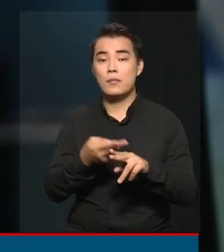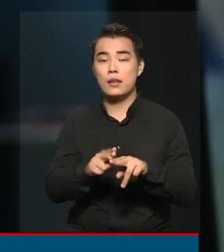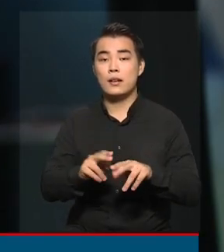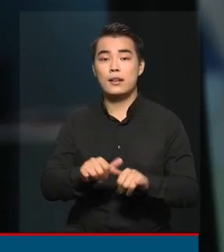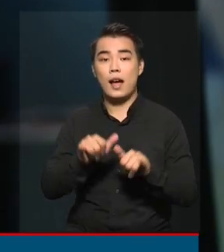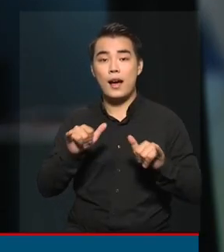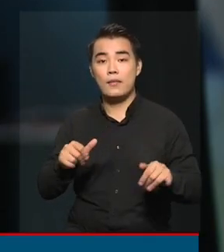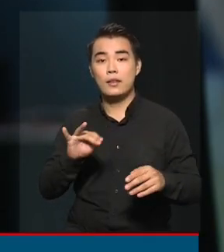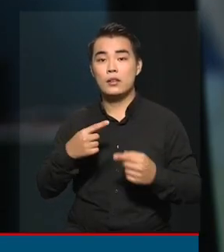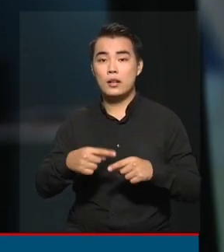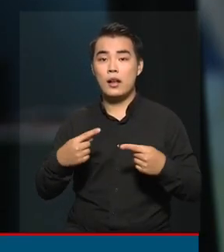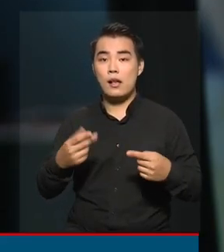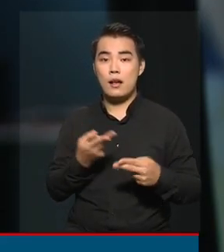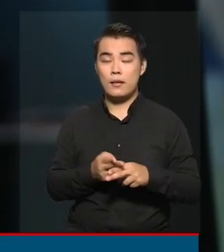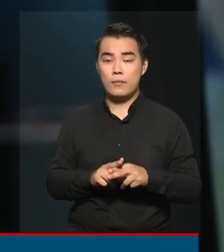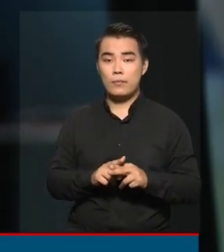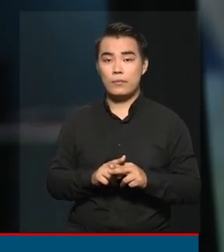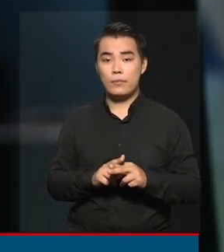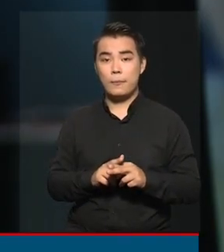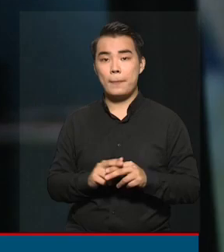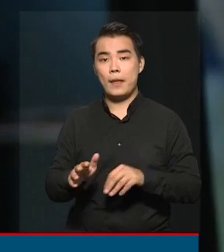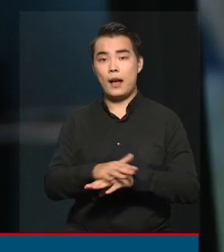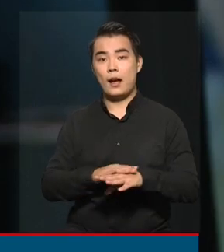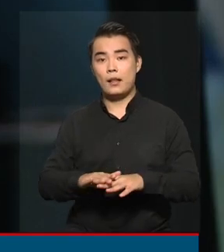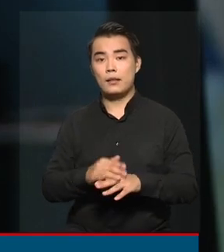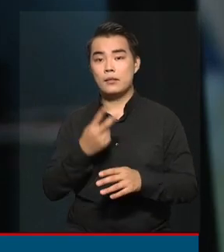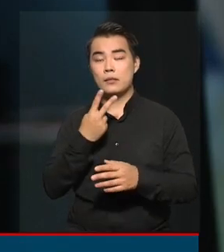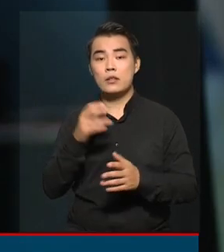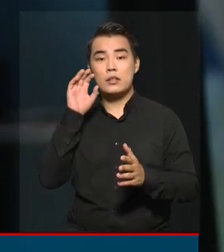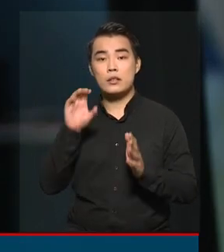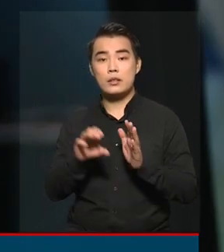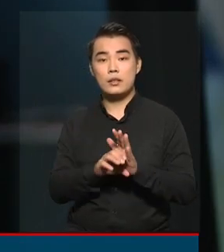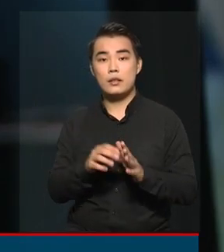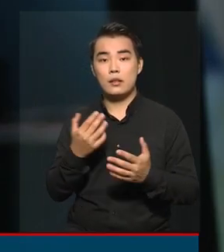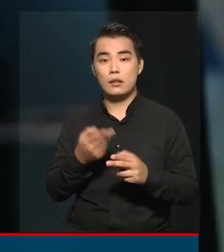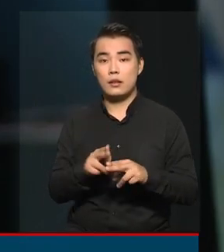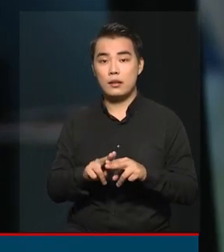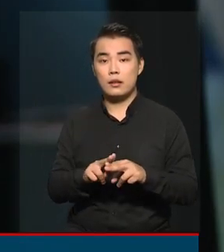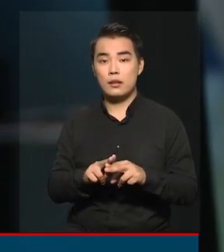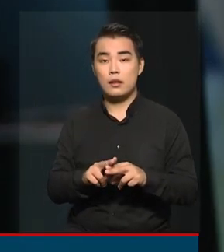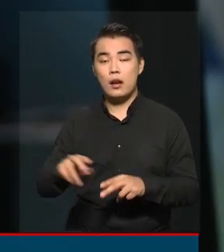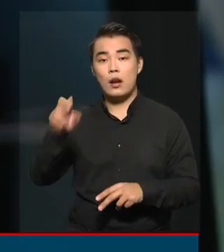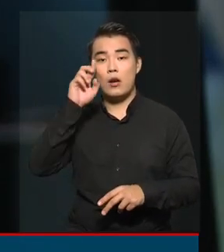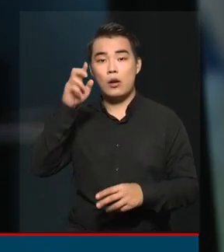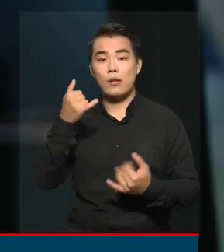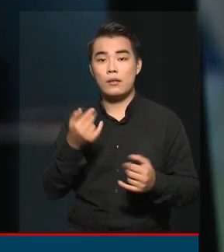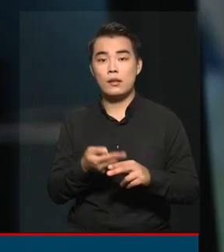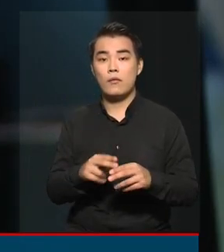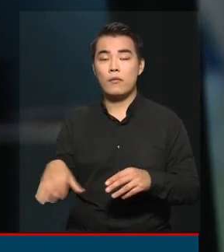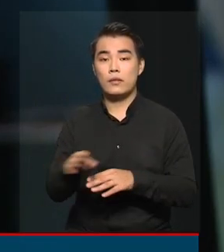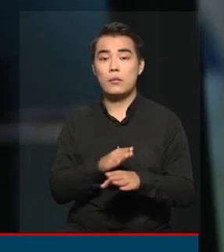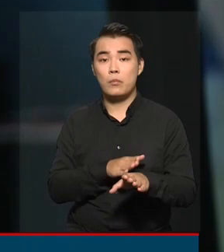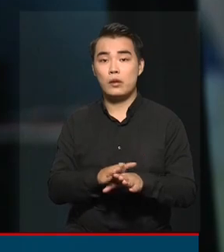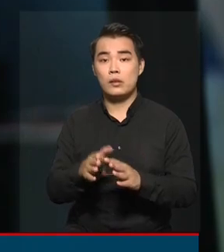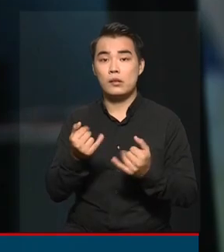осы жаңағы мынау халық үнін еститін үкімет тұжырымдамасының барлығы осы